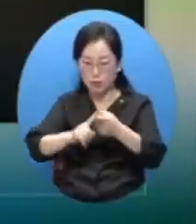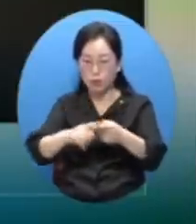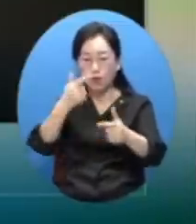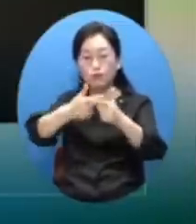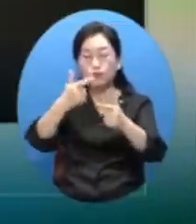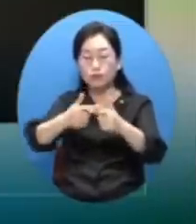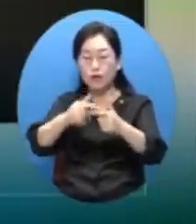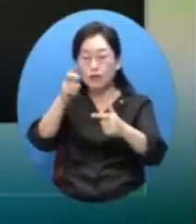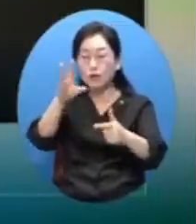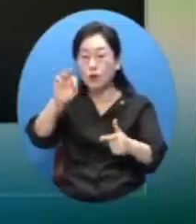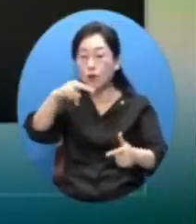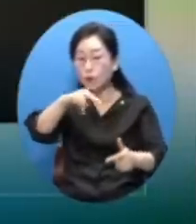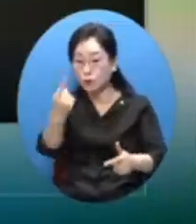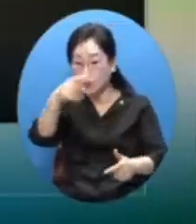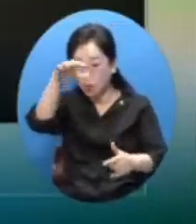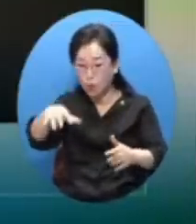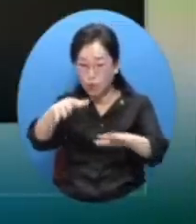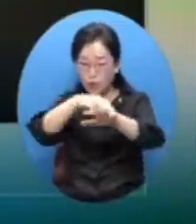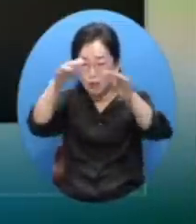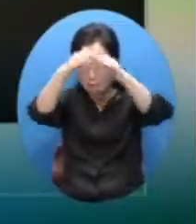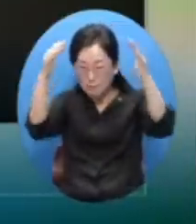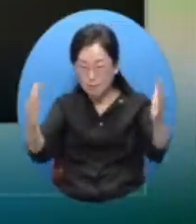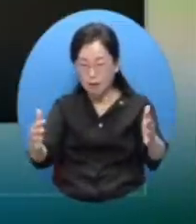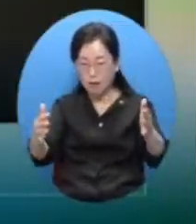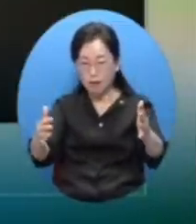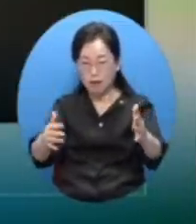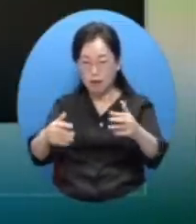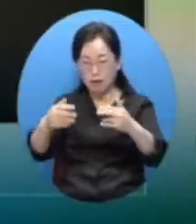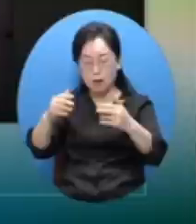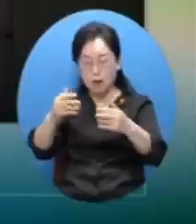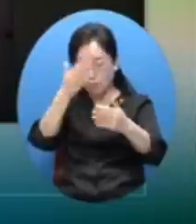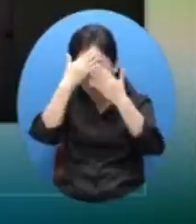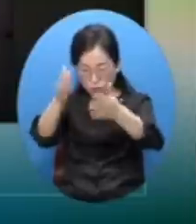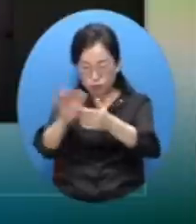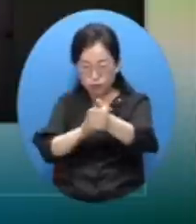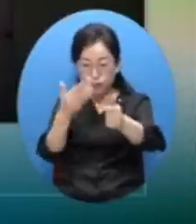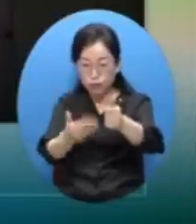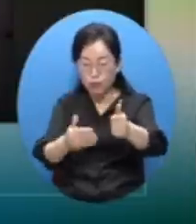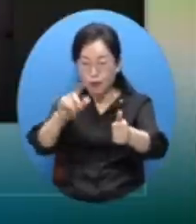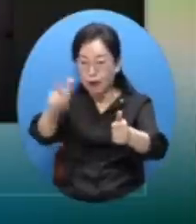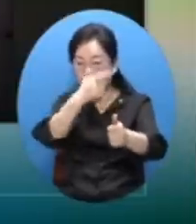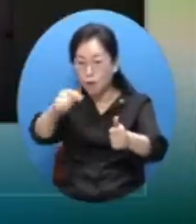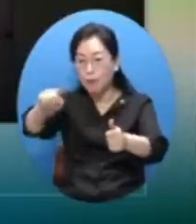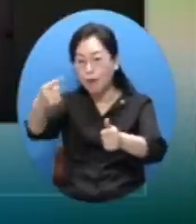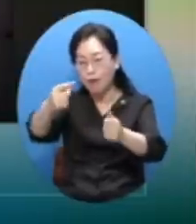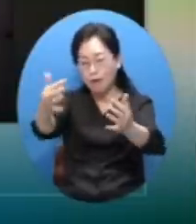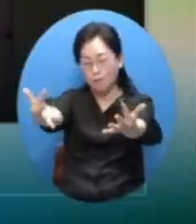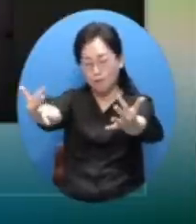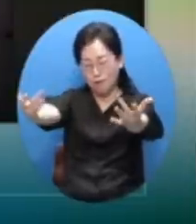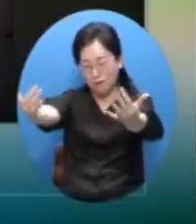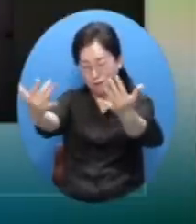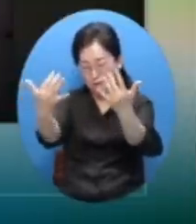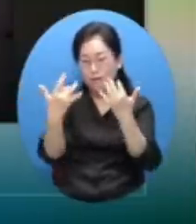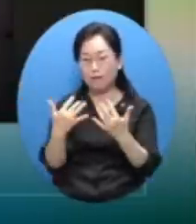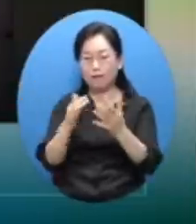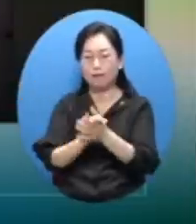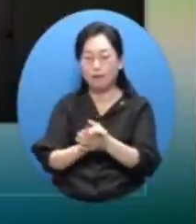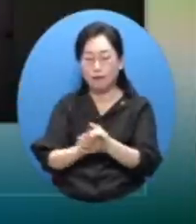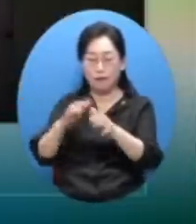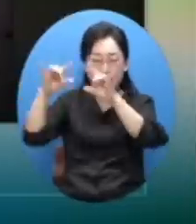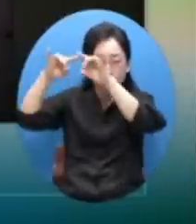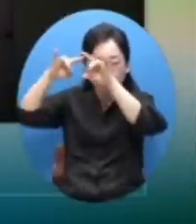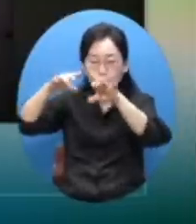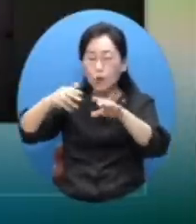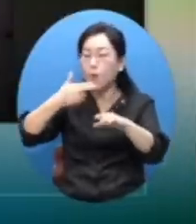행려병자와 전쟁 고아들을 무료로 진료하는데 하루에 100명 이상씩 사람들이 몰려온 그들을 다 치료해 주었습니다. 전기불도 들어오지 않는데